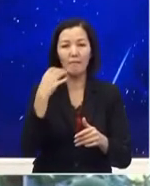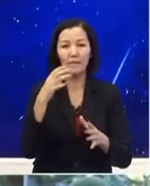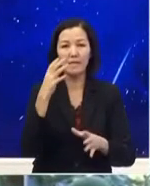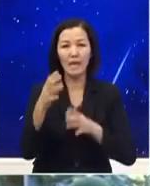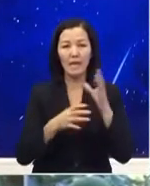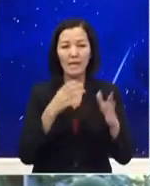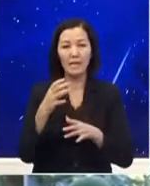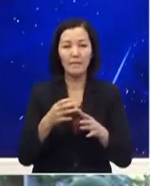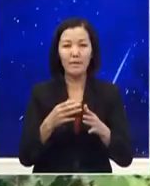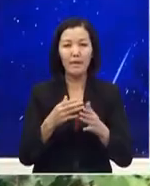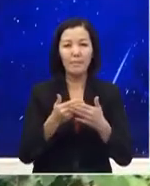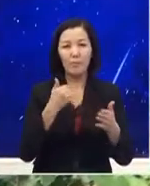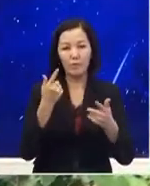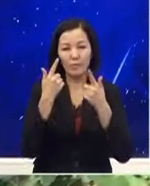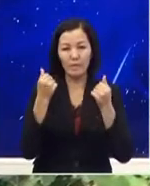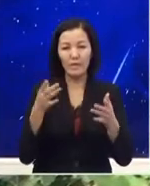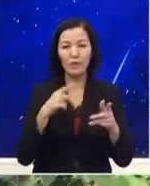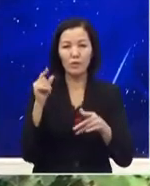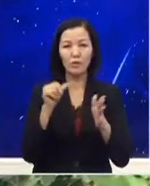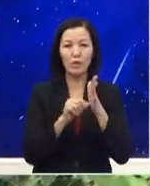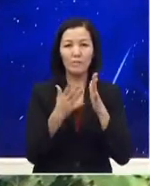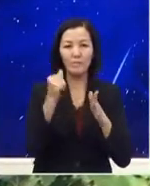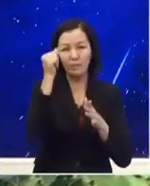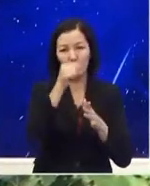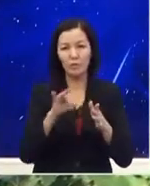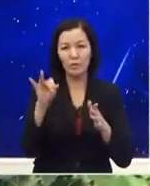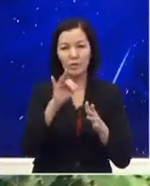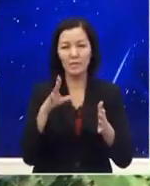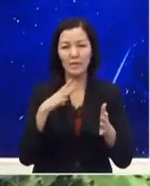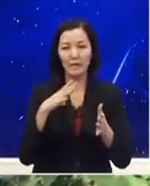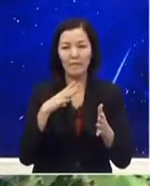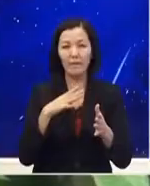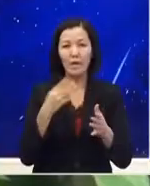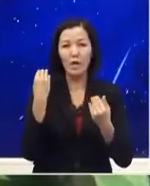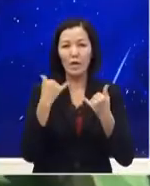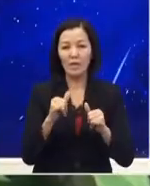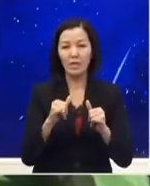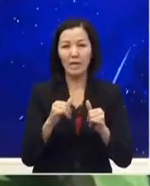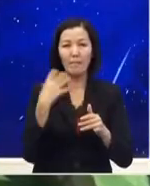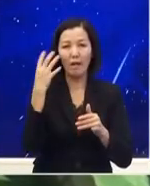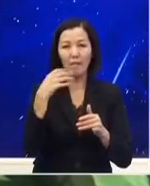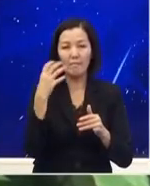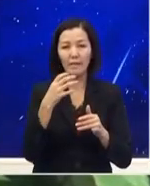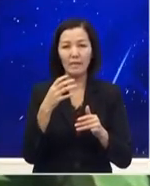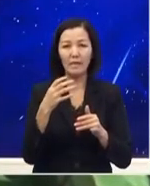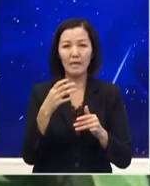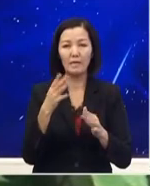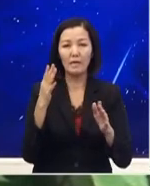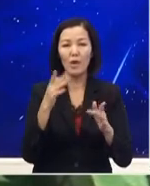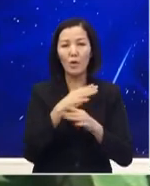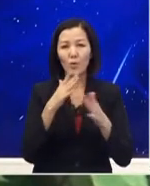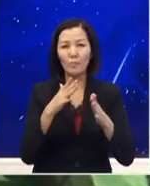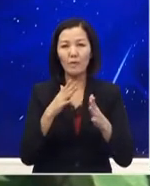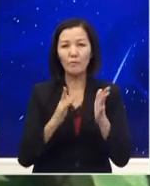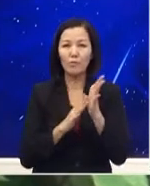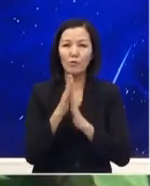ғалымдары әлдеқашан мойындаған. 165 миллион жылдық тарихы бар. Ал осындай ғажайып тұқымның әлеуетін пайдаланып, мәдени сұрыптарды көптеп